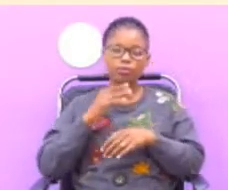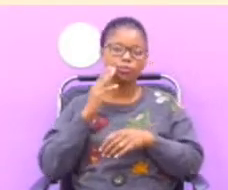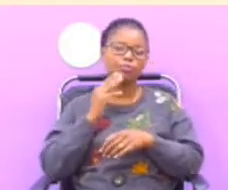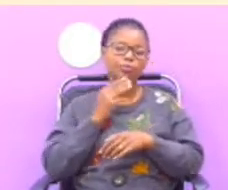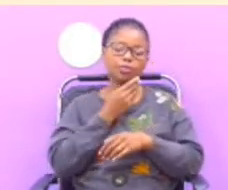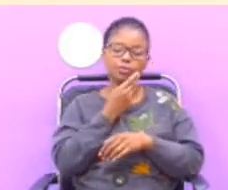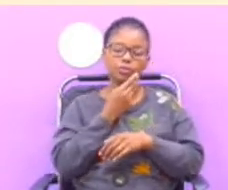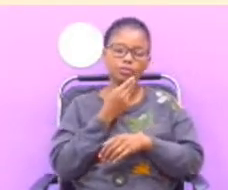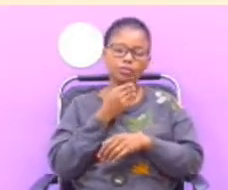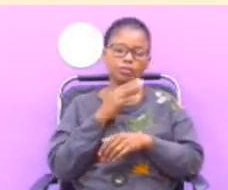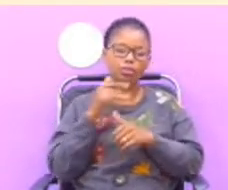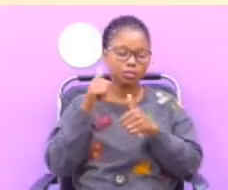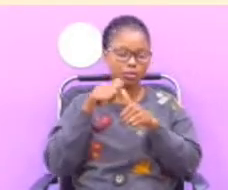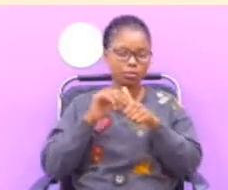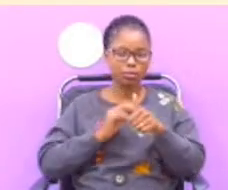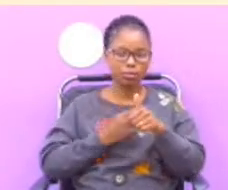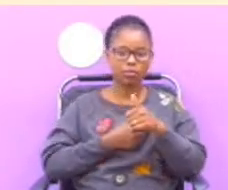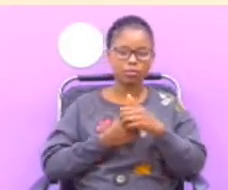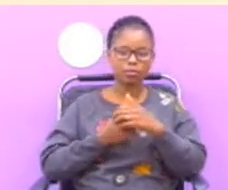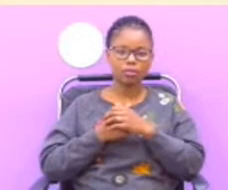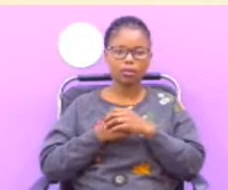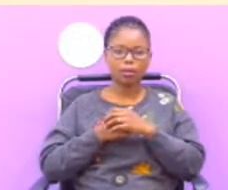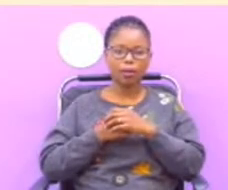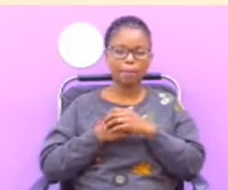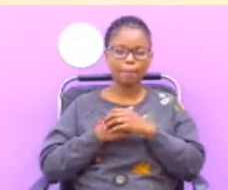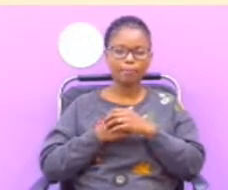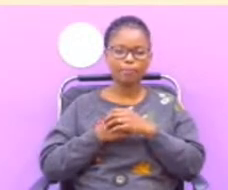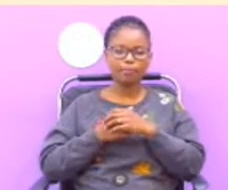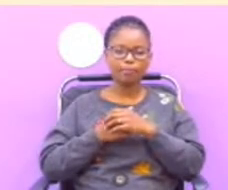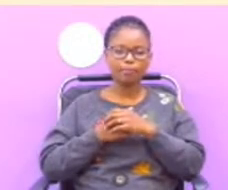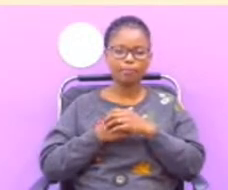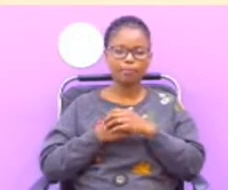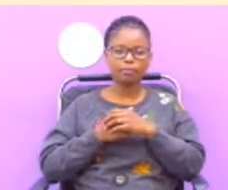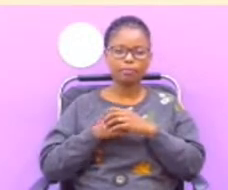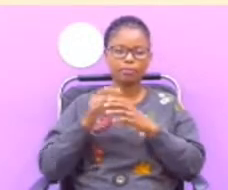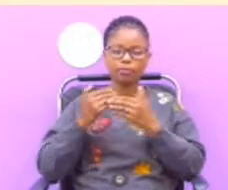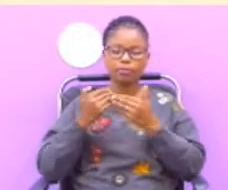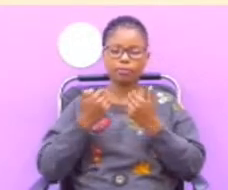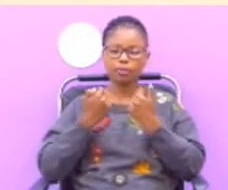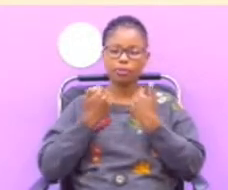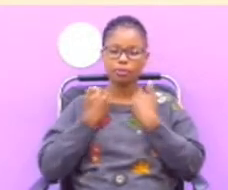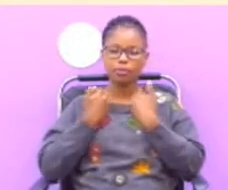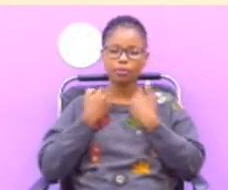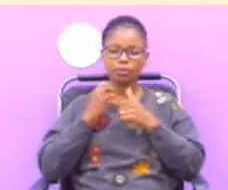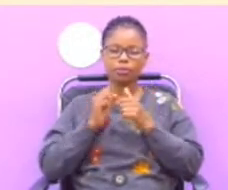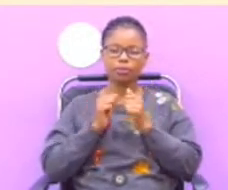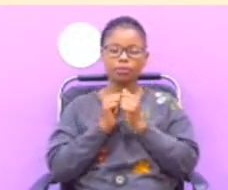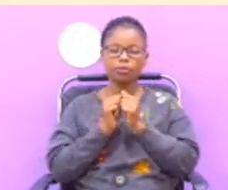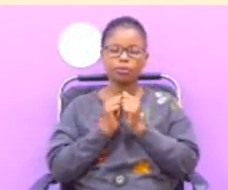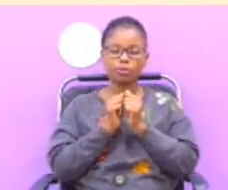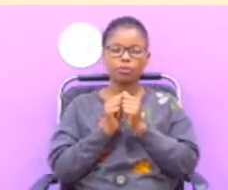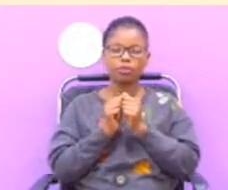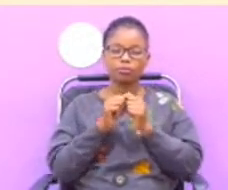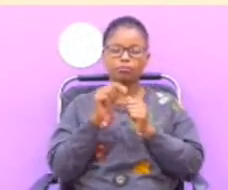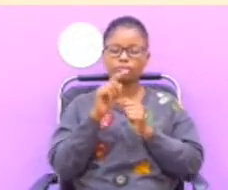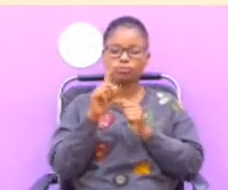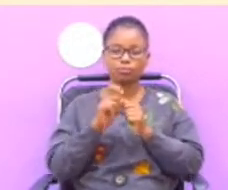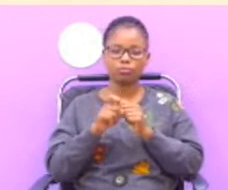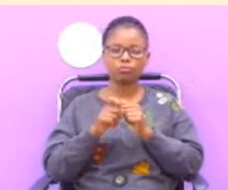Ngai witu arotoririkana. Ndio ikana ni mukomire kana turi hamwe andu a Ngai.